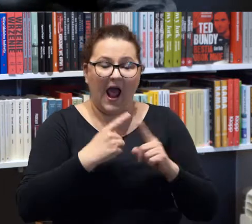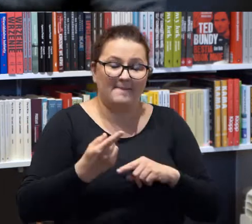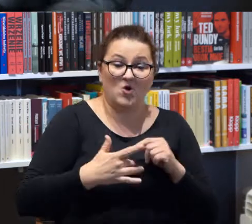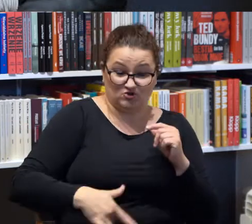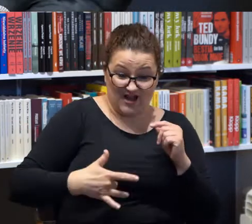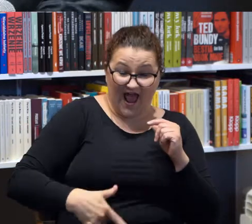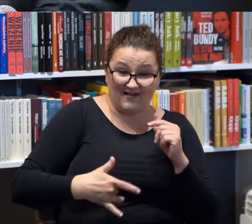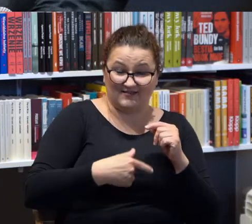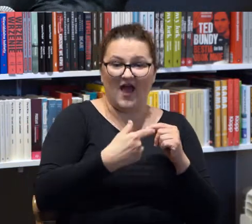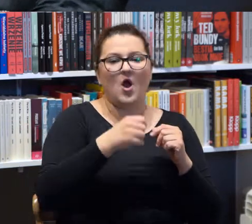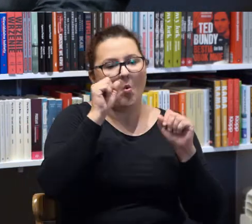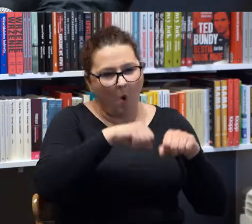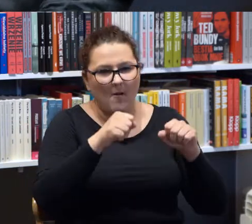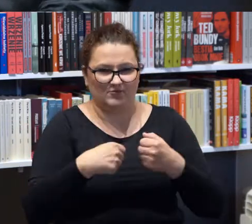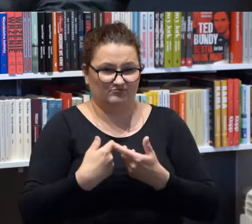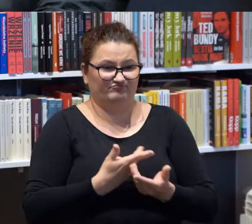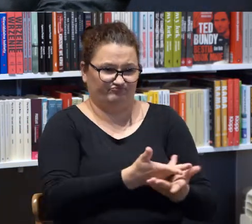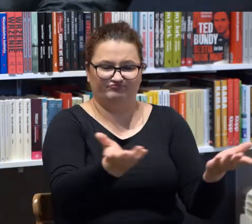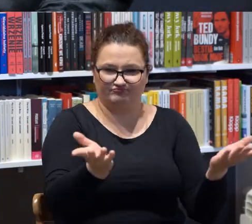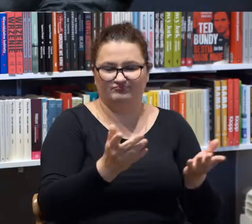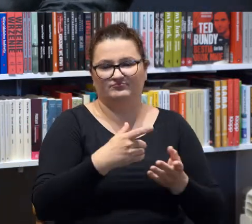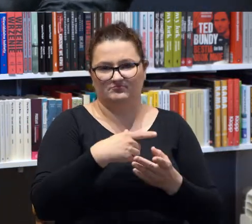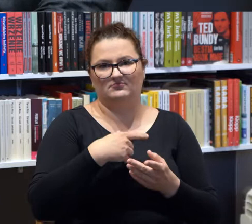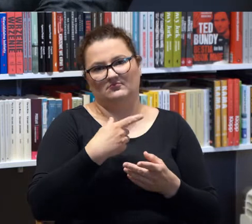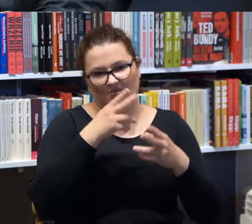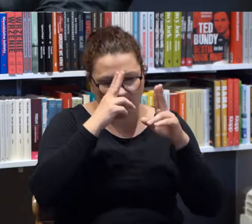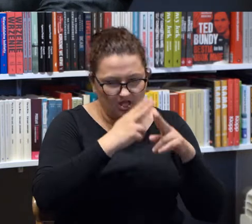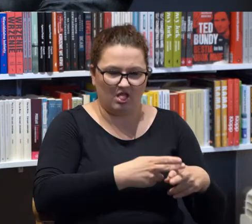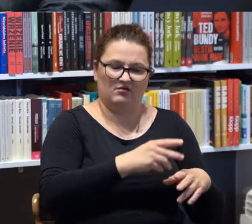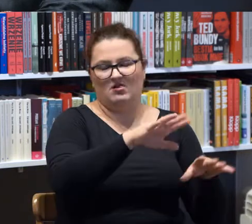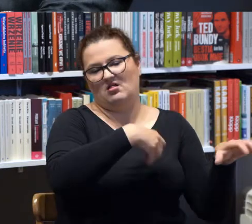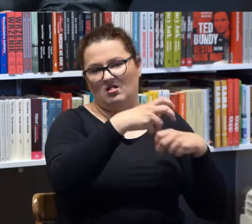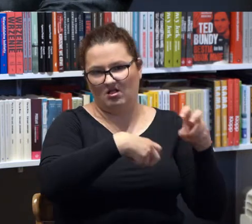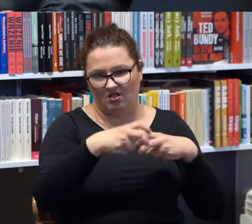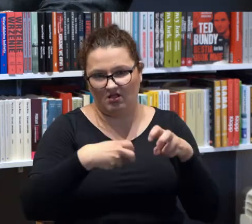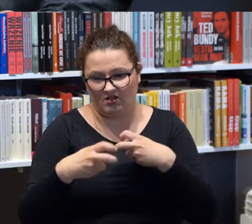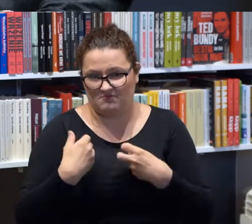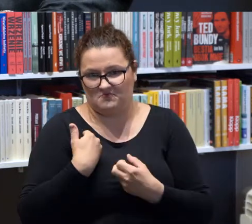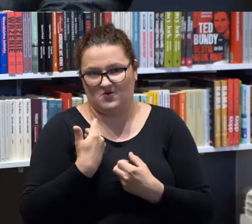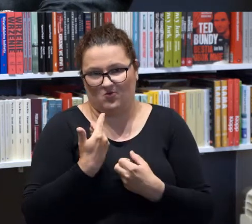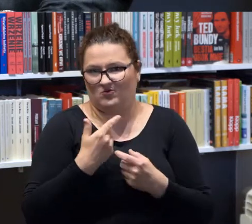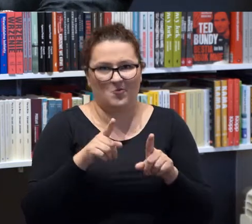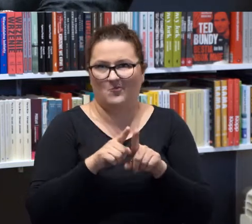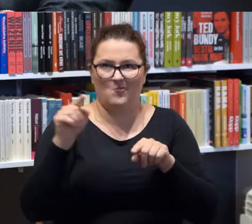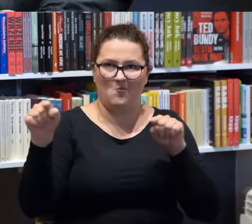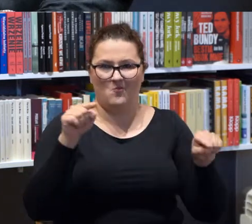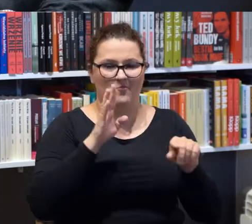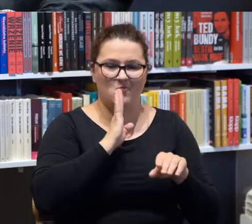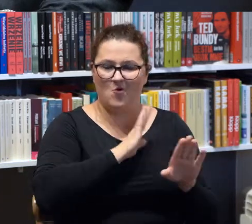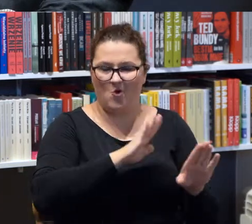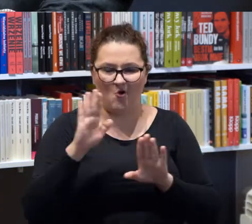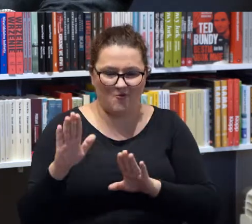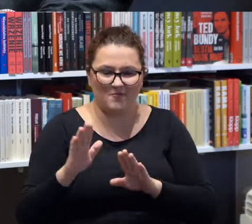chłopów. No to wszyscy słyszeliśmy tego typu teksty, więc to był argument z tego samego poziomu.